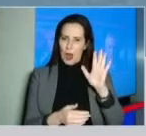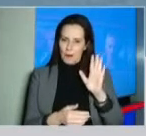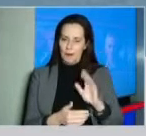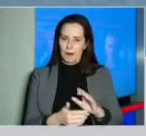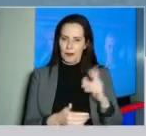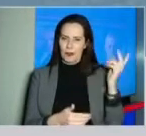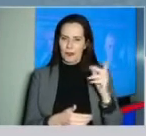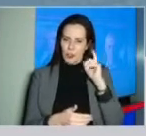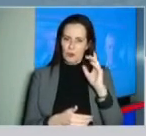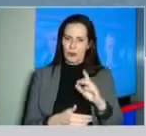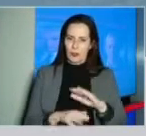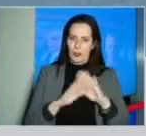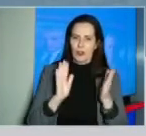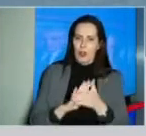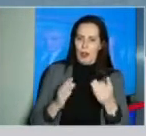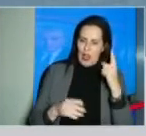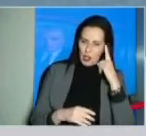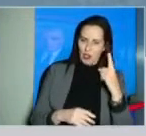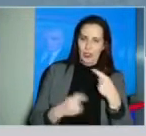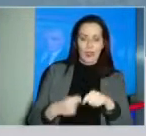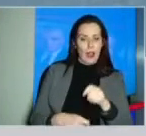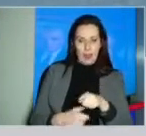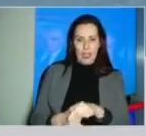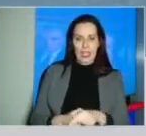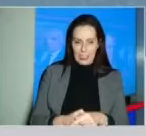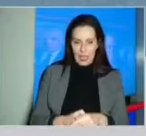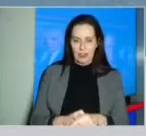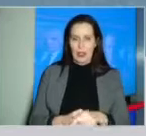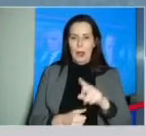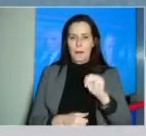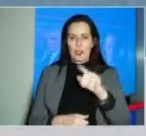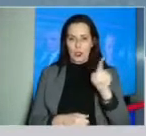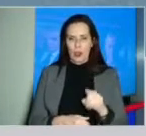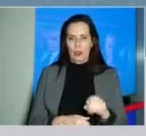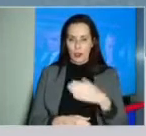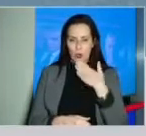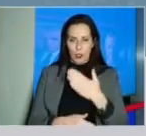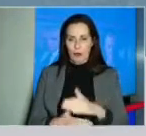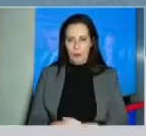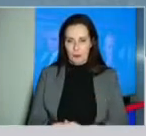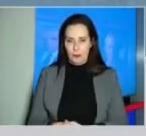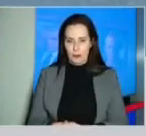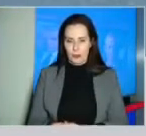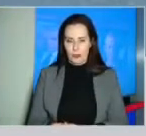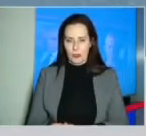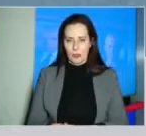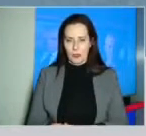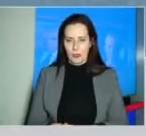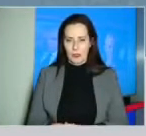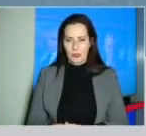ומשם, כמובן, את כל הדעות. חבר הכנסת מיקי זוהר, הליכוד, תודה רבה. תודה רבה גם לכם.